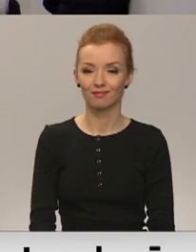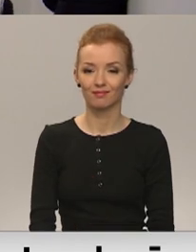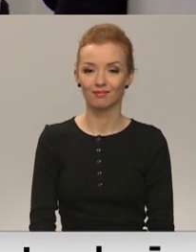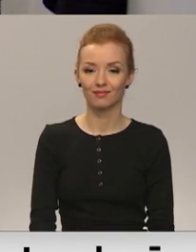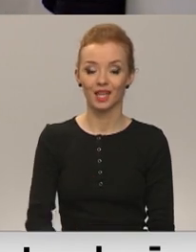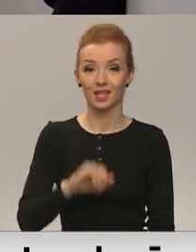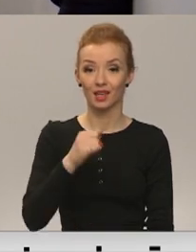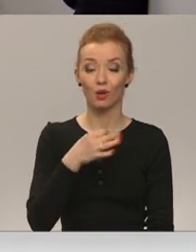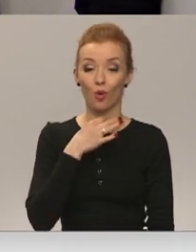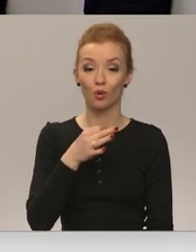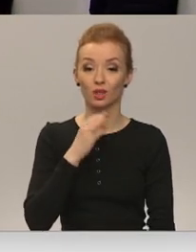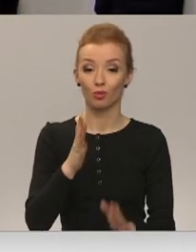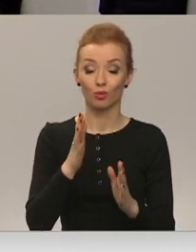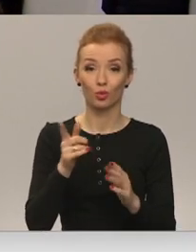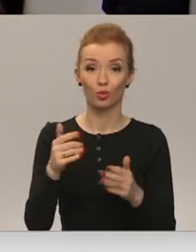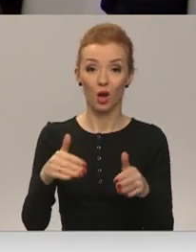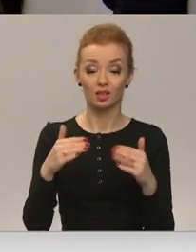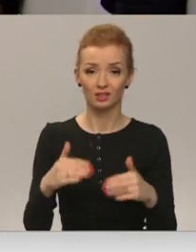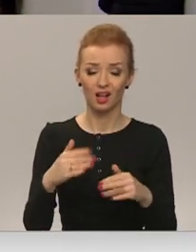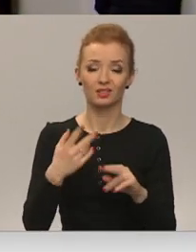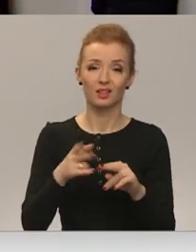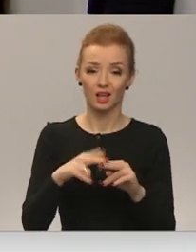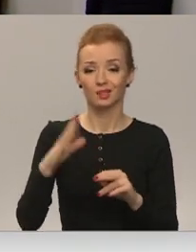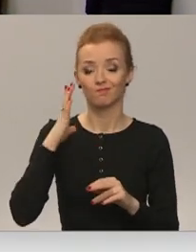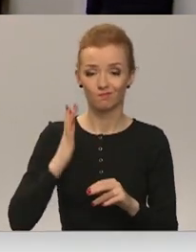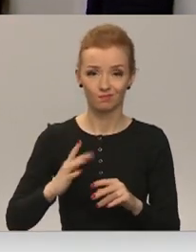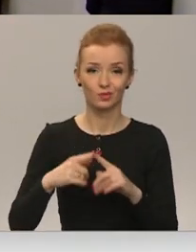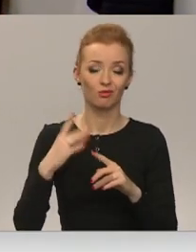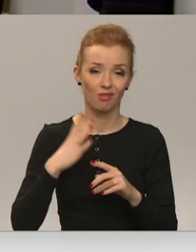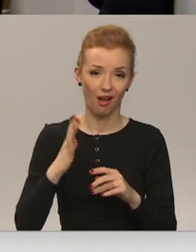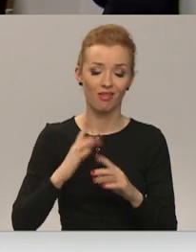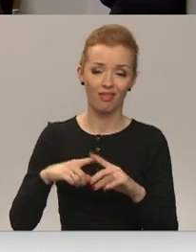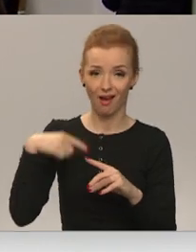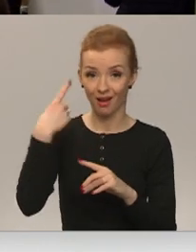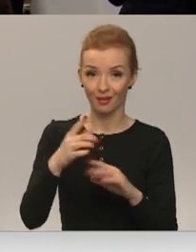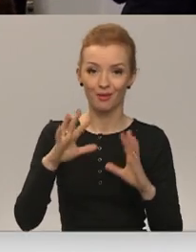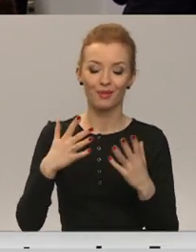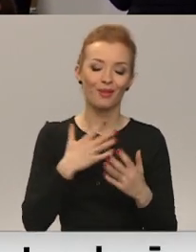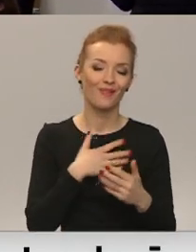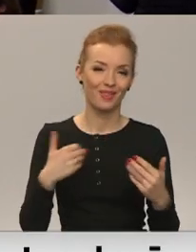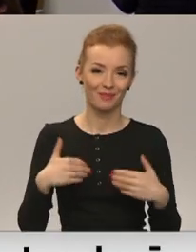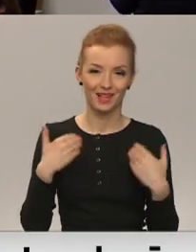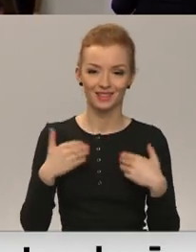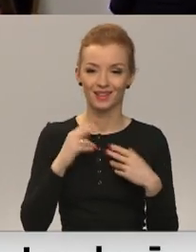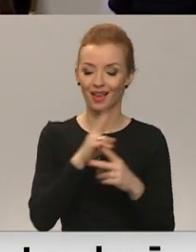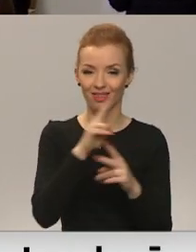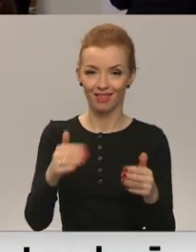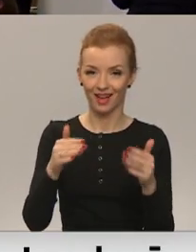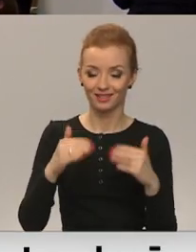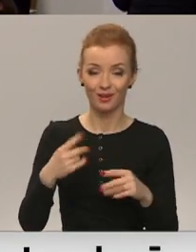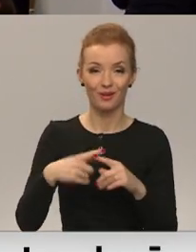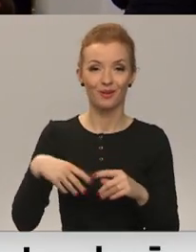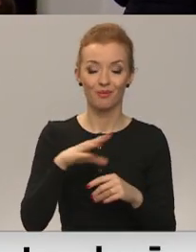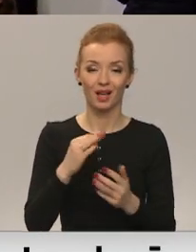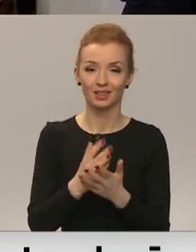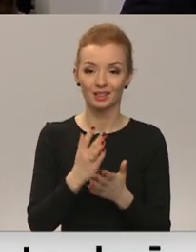Ja koncerts tiktu atcelts, tad neatlikt nekas cits kā samierināties un gaidīt nākamo, bet priecājos, ka netika atcelts, un mēs jau arī